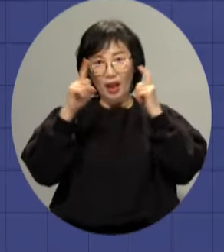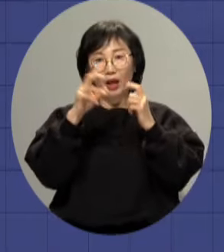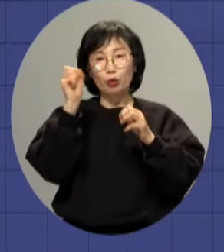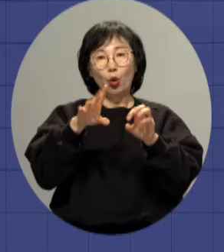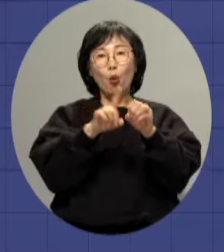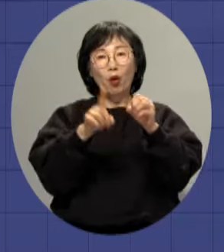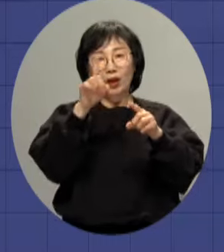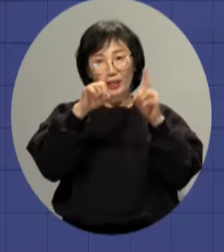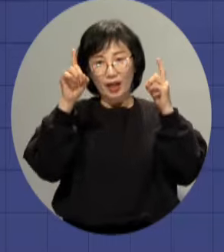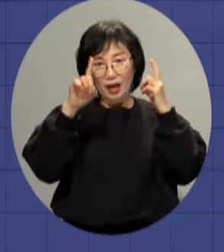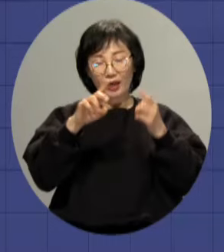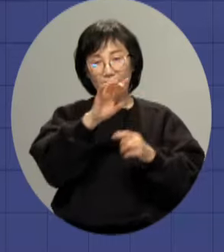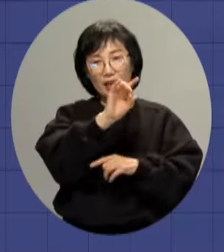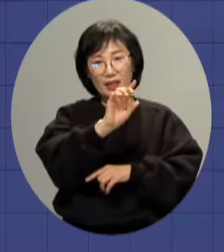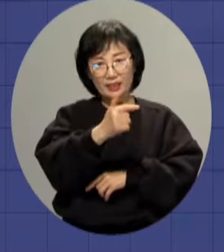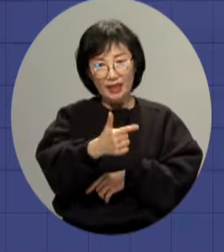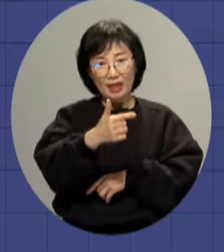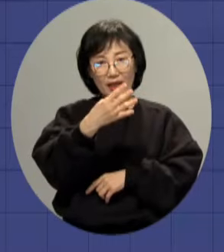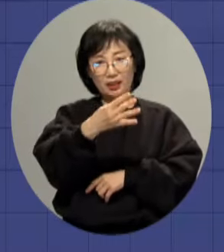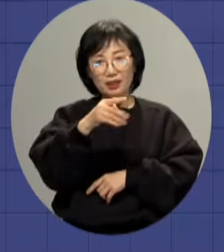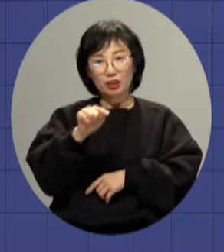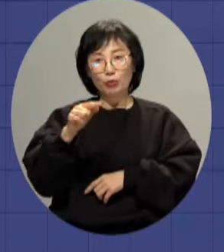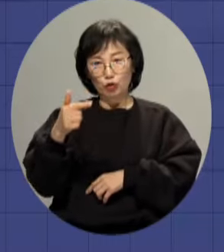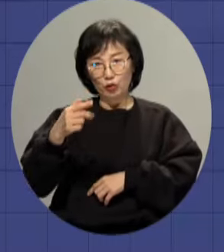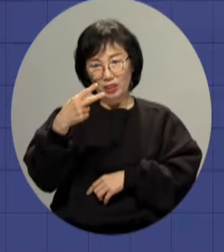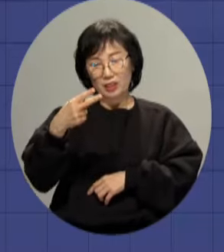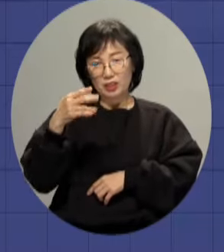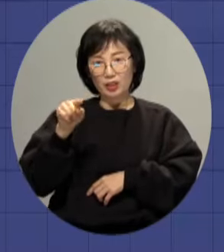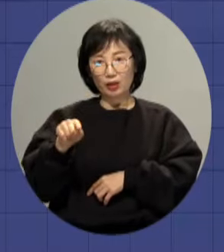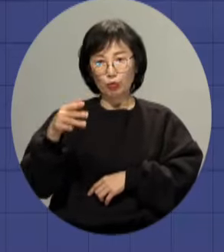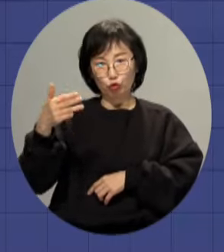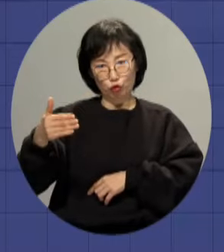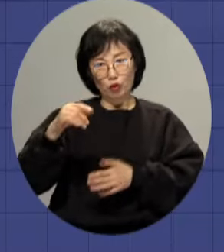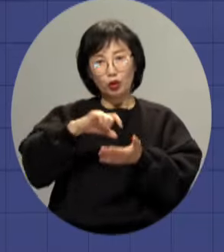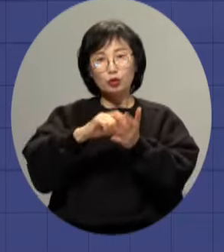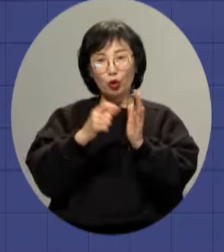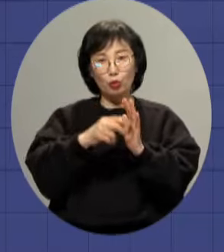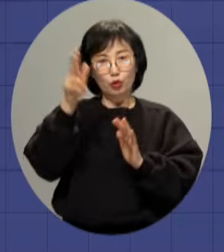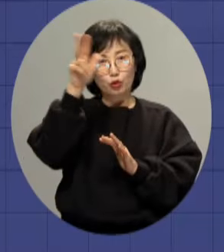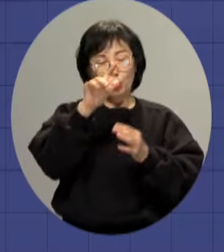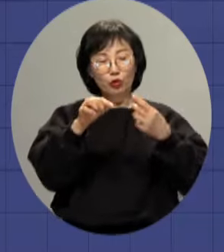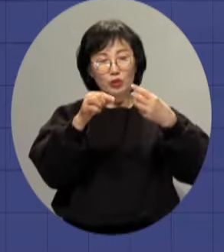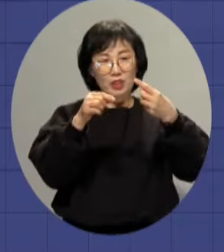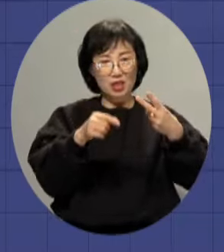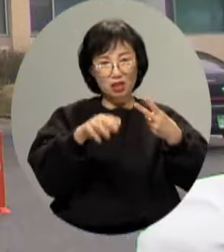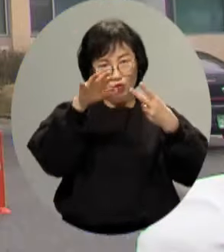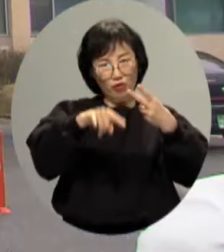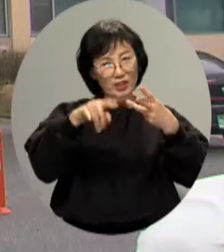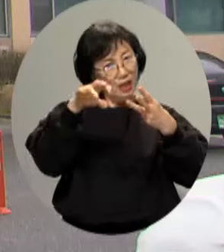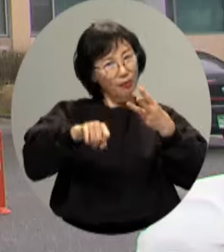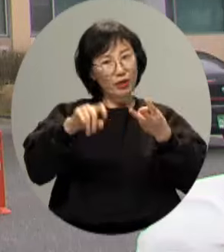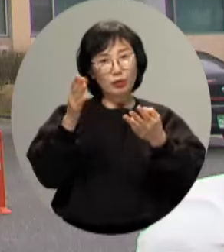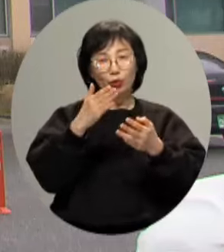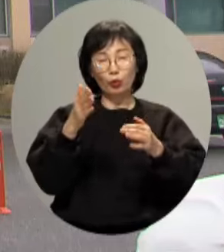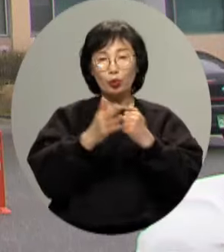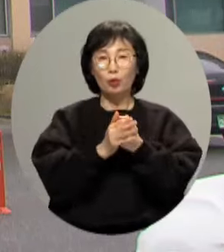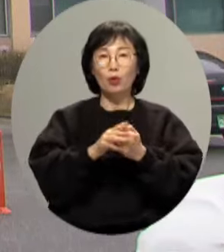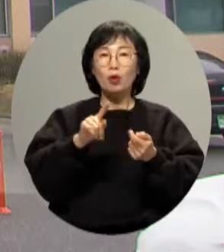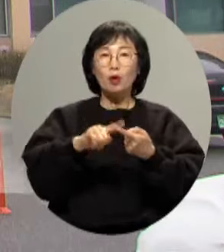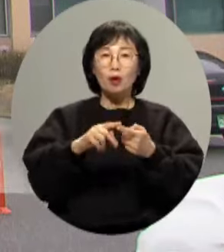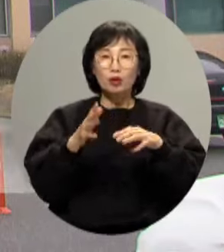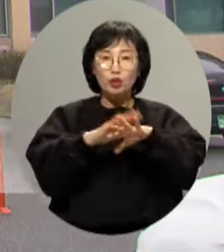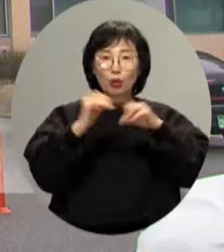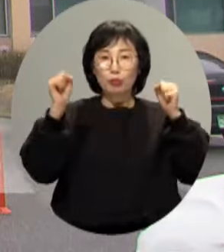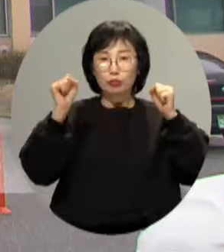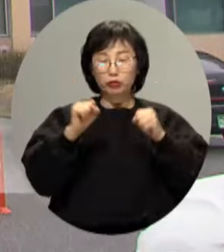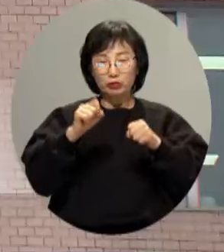각각 4.6명, 2.9명에 달해 과밀하기가 전국 2, 3위 수준입니다. 전북대와 원광대의 의과대학